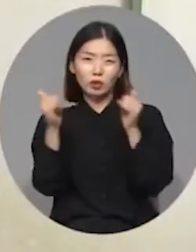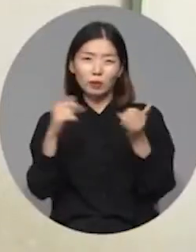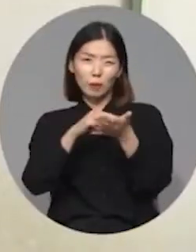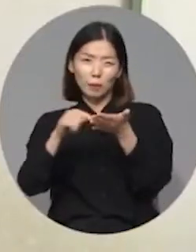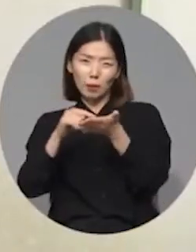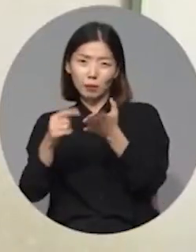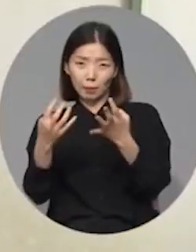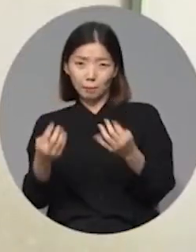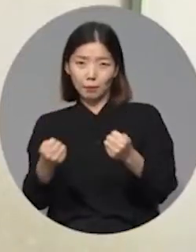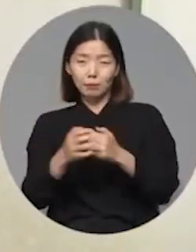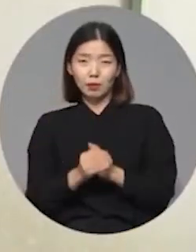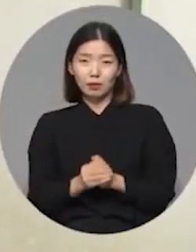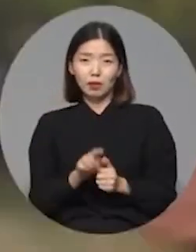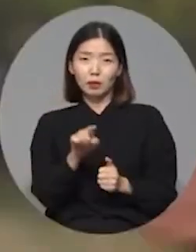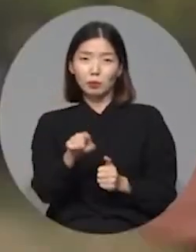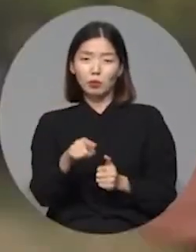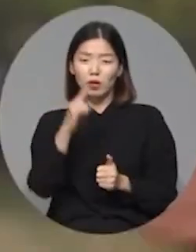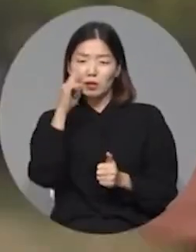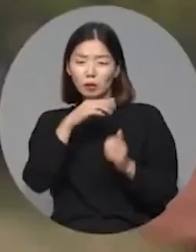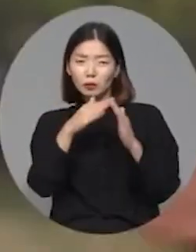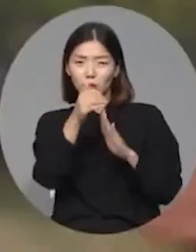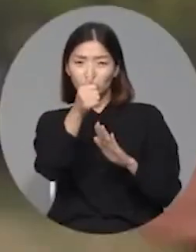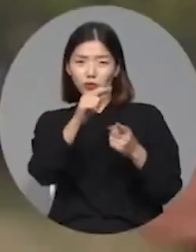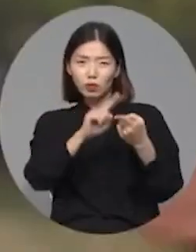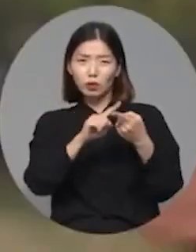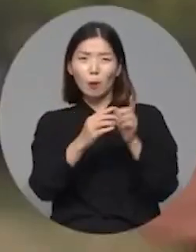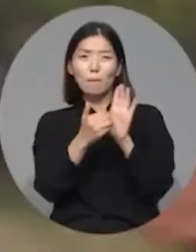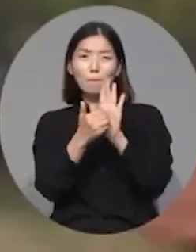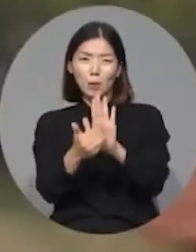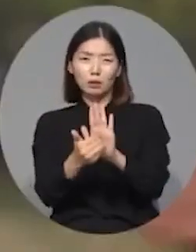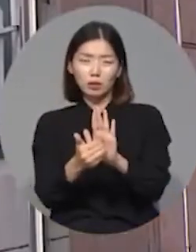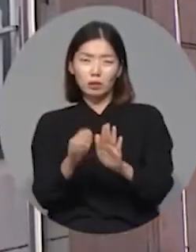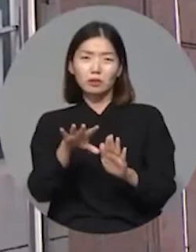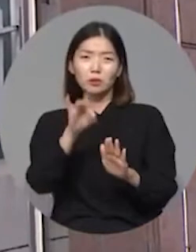조사된 가운데 이번에야말로 나쁜 집주인들을 막아세울